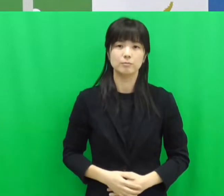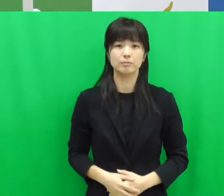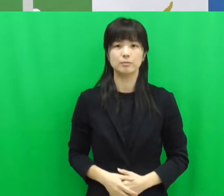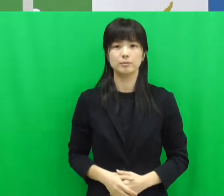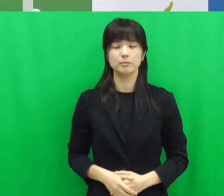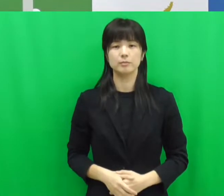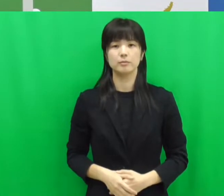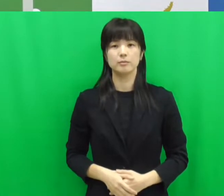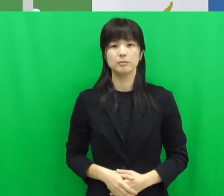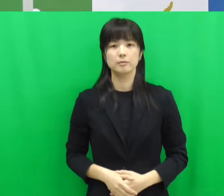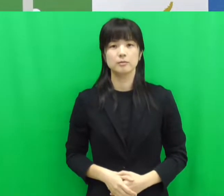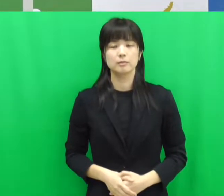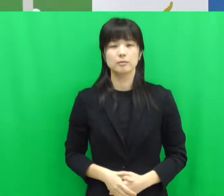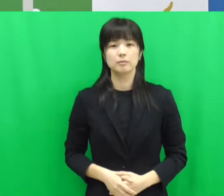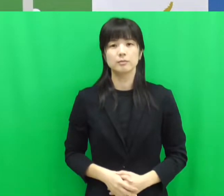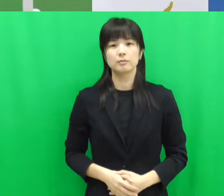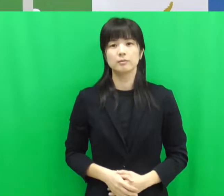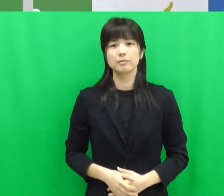うぞ。